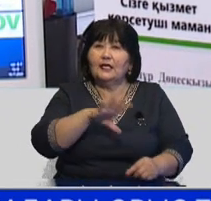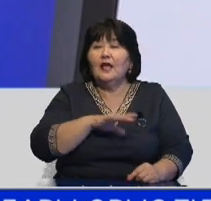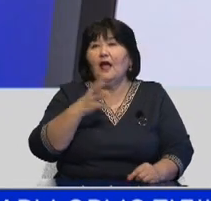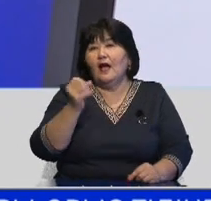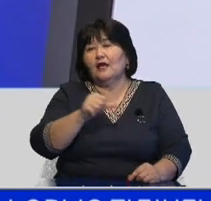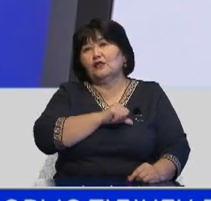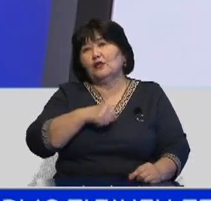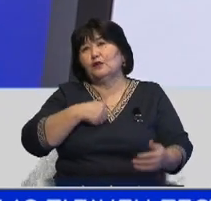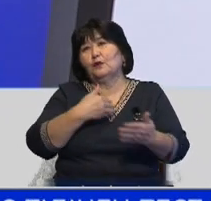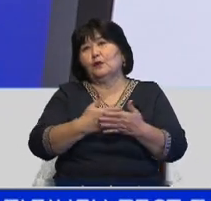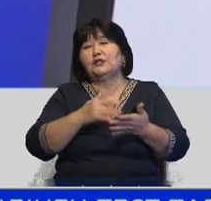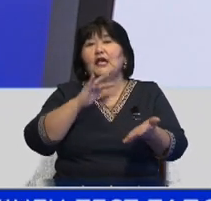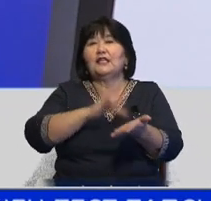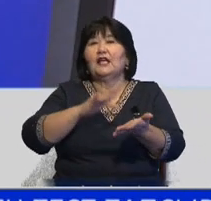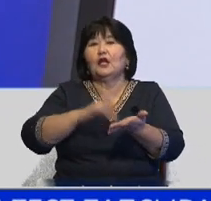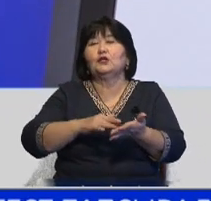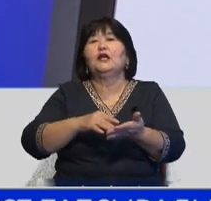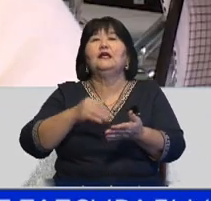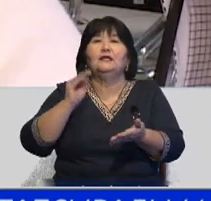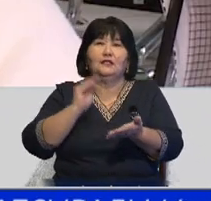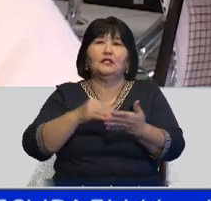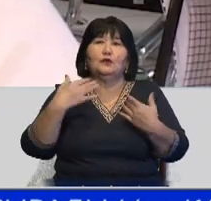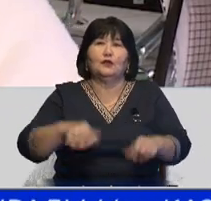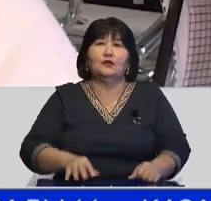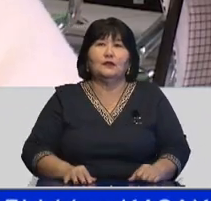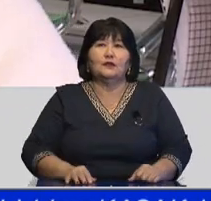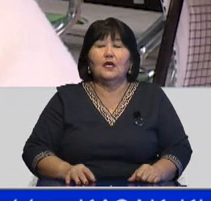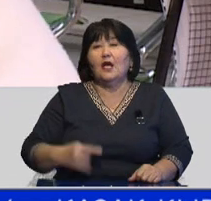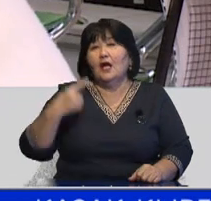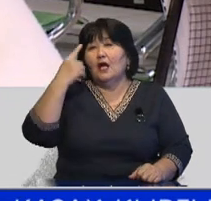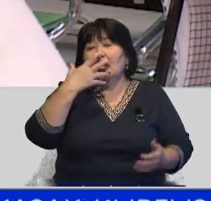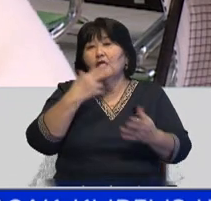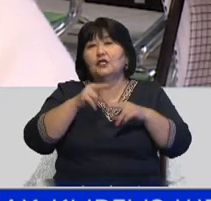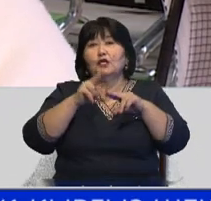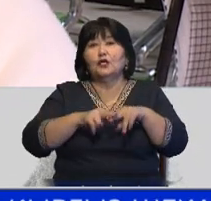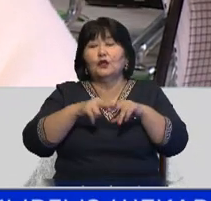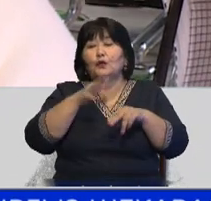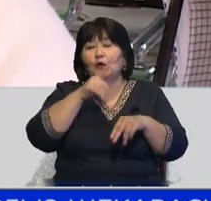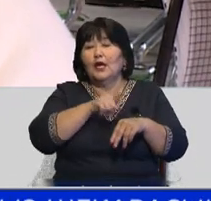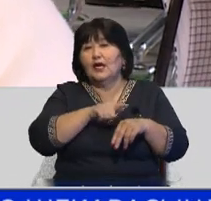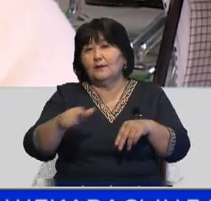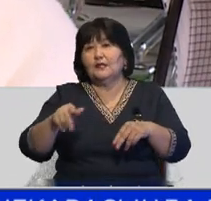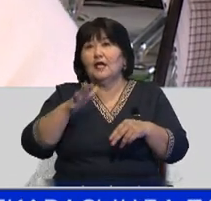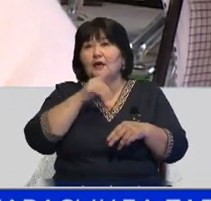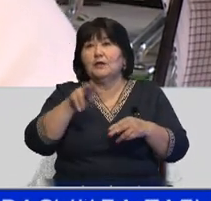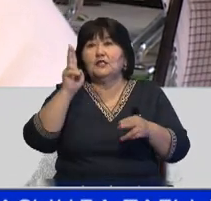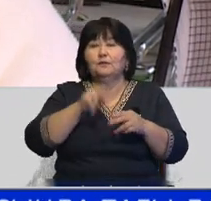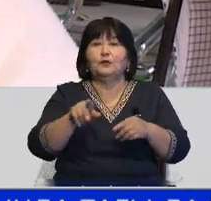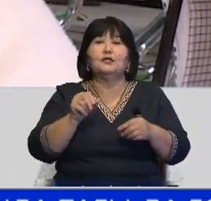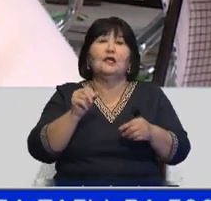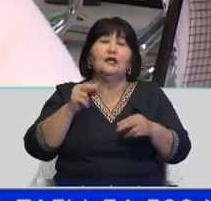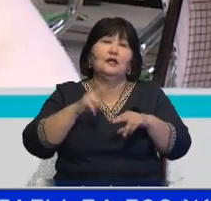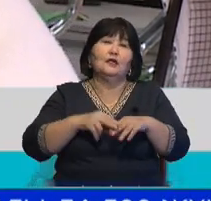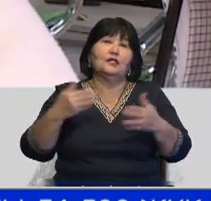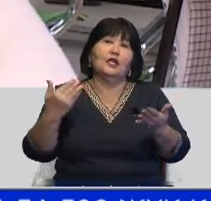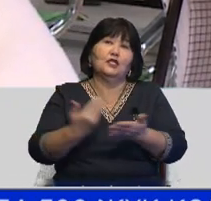әрі ерікті түрде дактилоскопиялық тіркеуден өтті. Жеке куәлігім мерзімі біткен еді. Сол куәлігімді